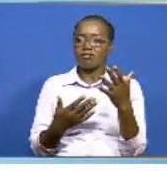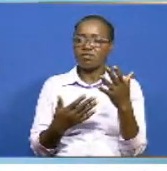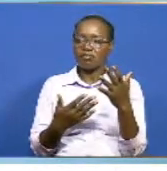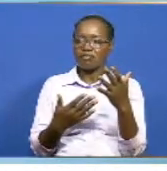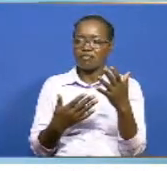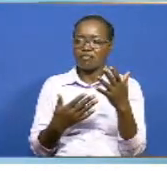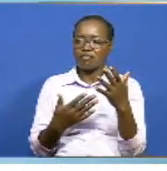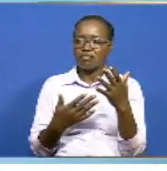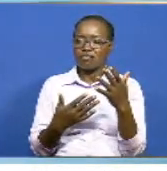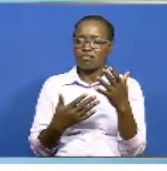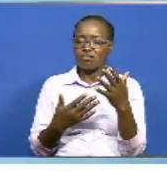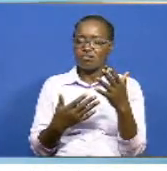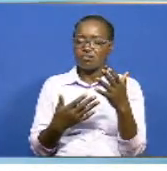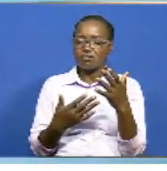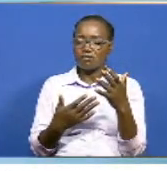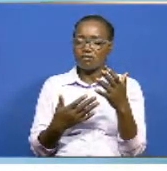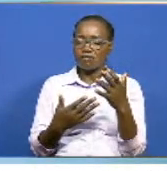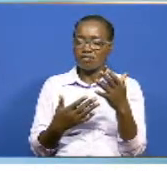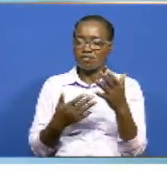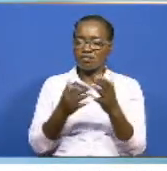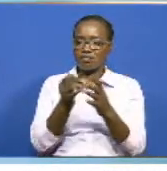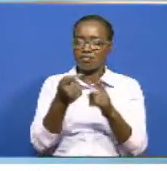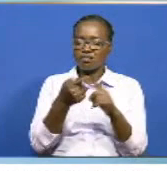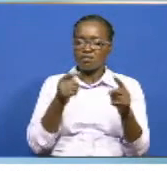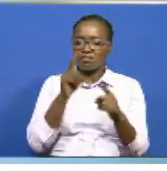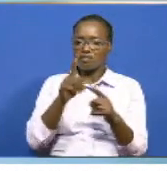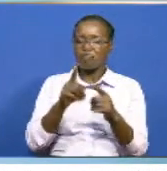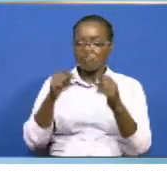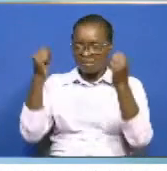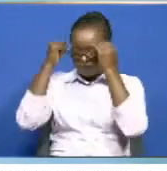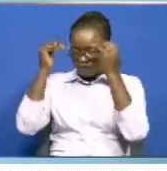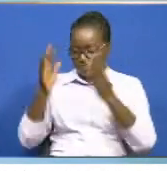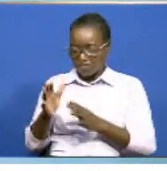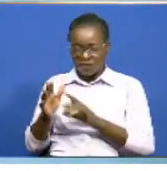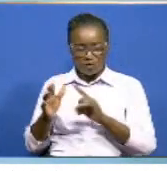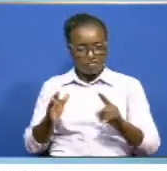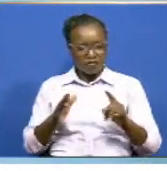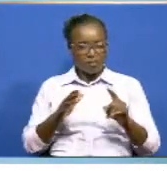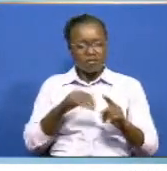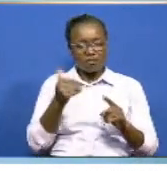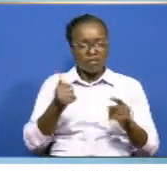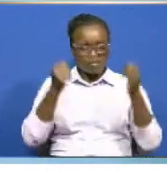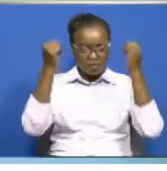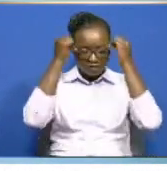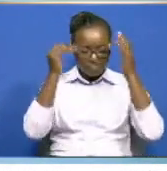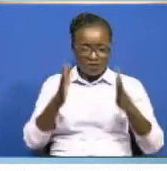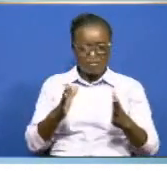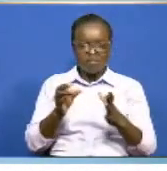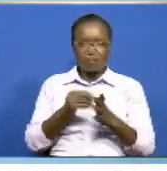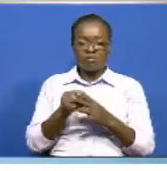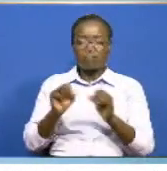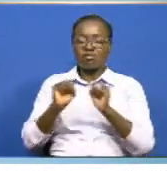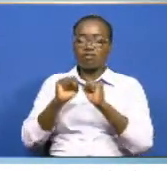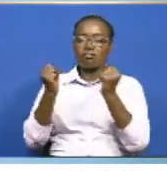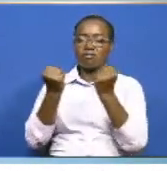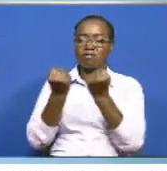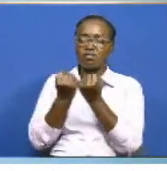maongezi, yani communication kutoka kwa mwanafunzi mmoja kwenda kwa mwanafunzi mwingine na labda mitandao ya kijamii,